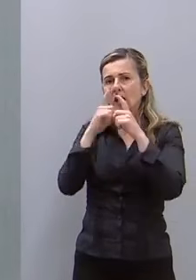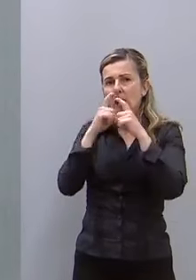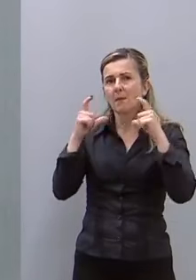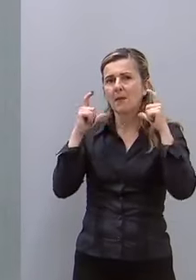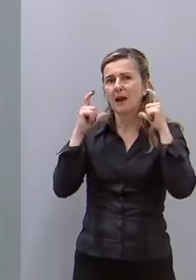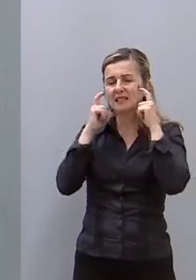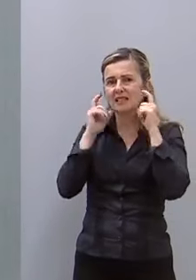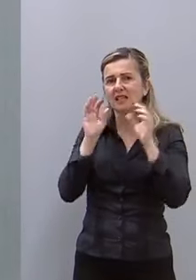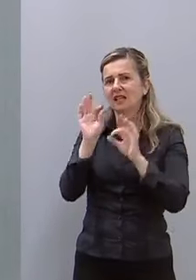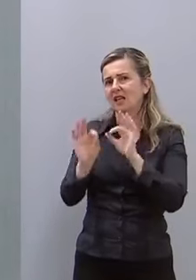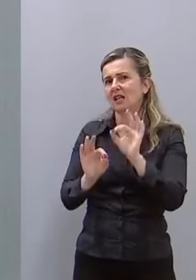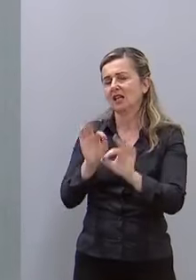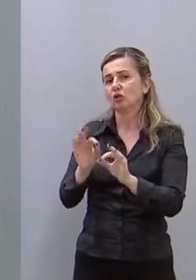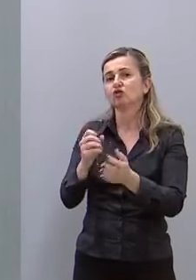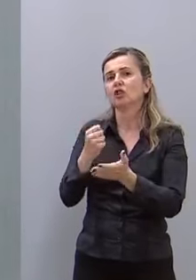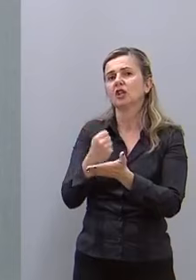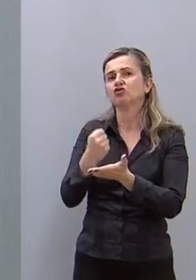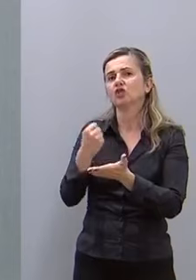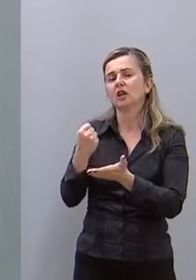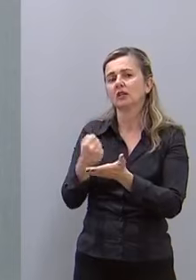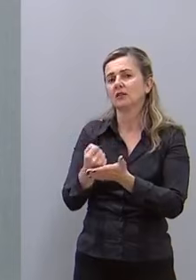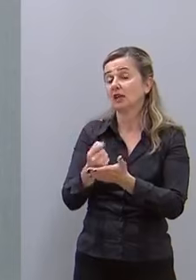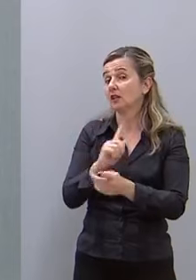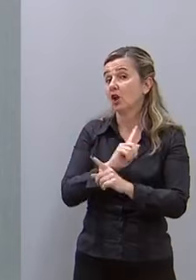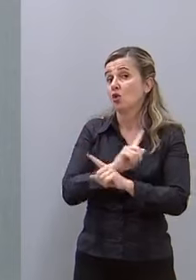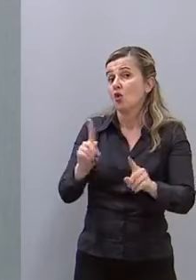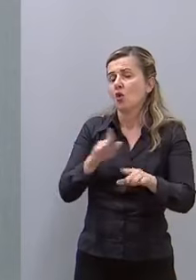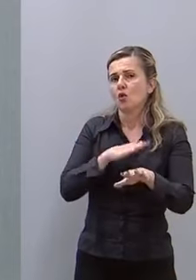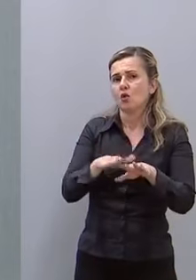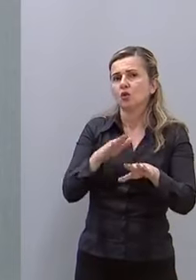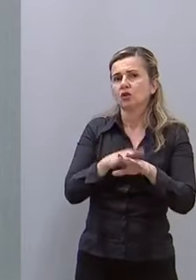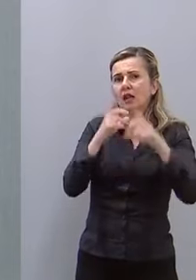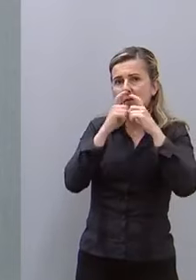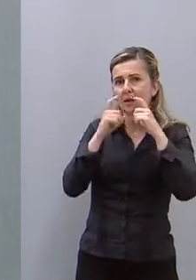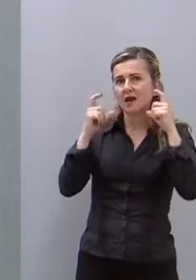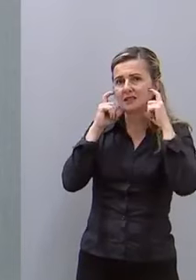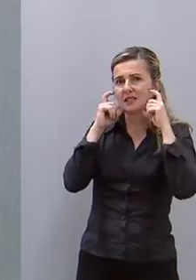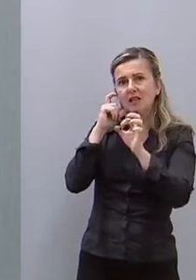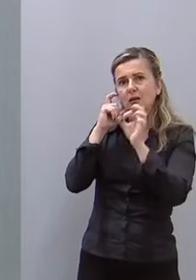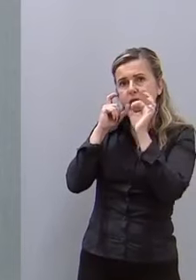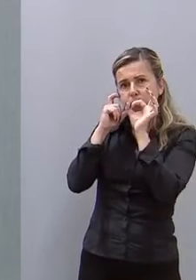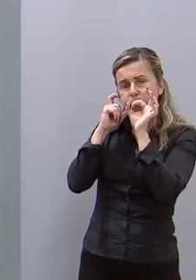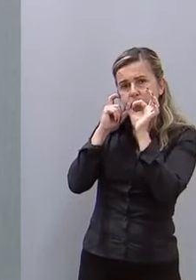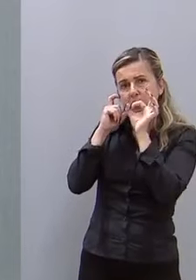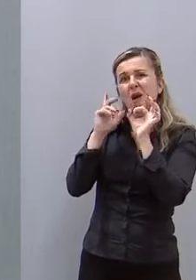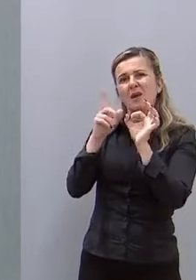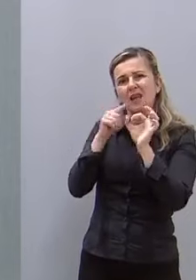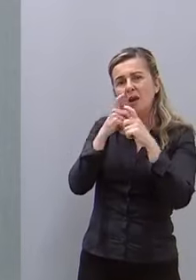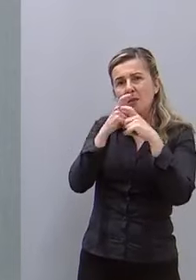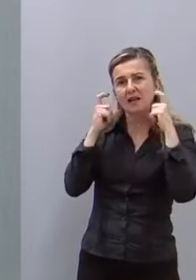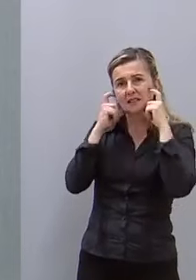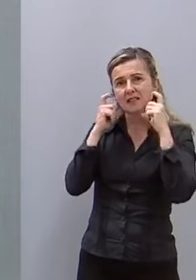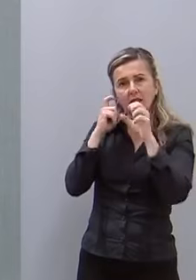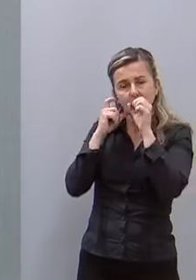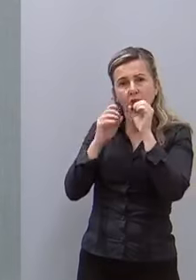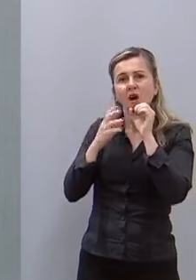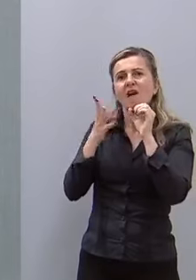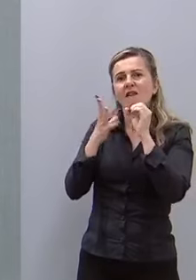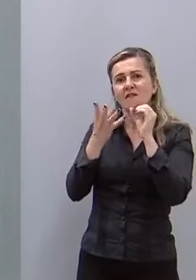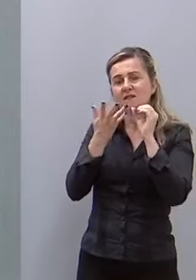quelle che sono certificate di non utilizzare le mascherine con il filtro perché le mascherine con il filtro buttano